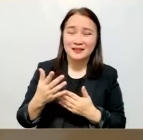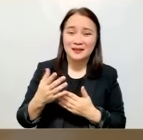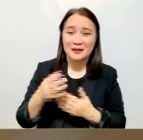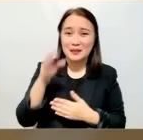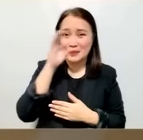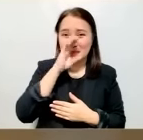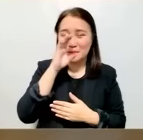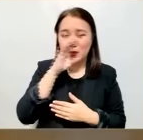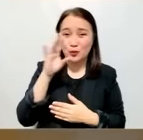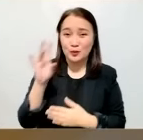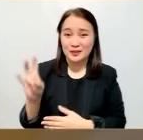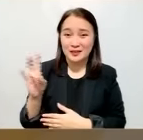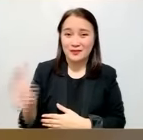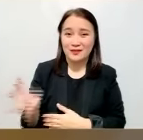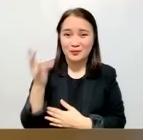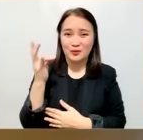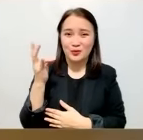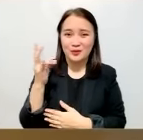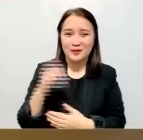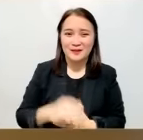umaga kahapon.